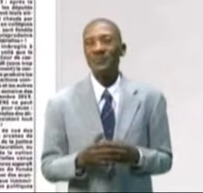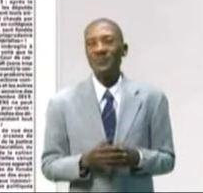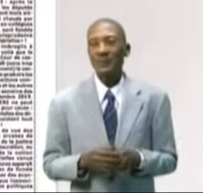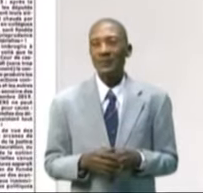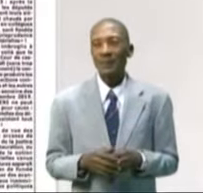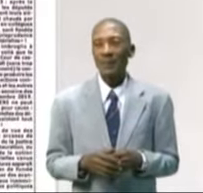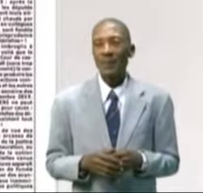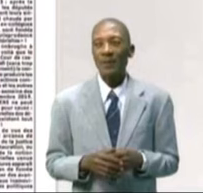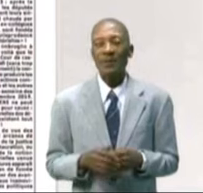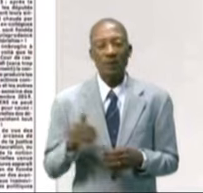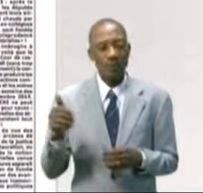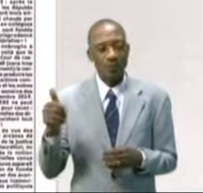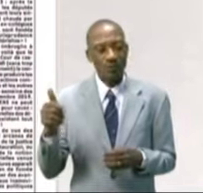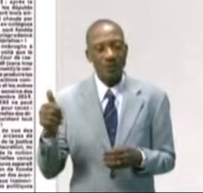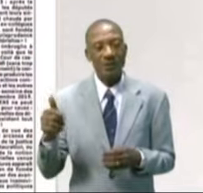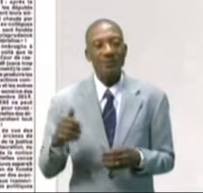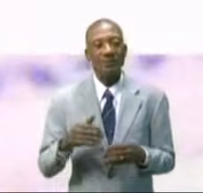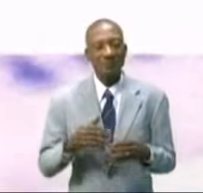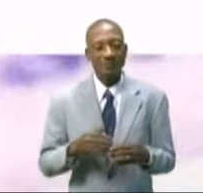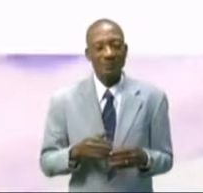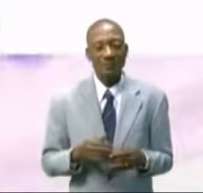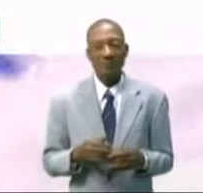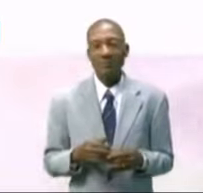relation avec Félix Tshisekedi.